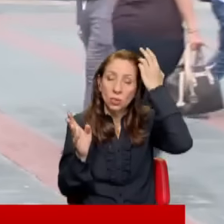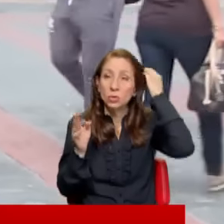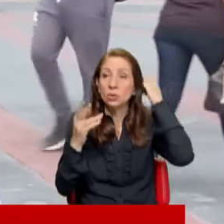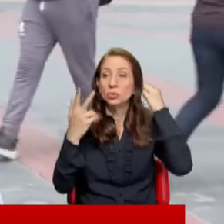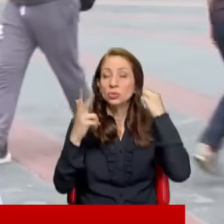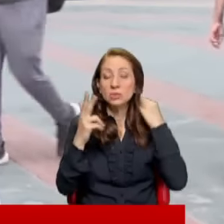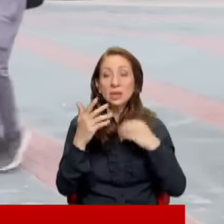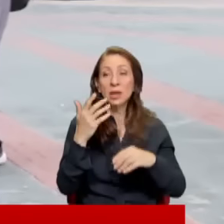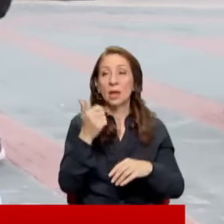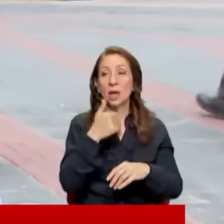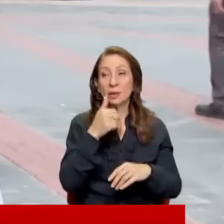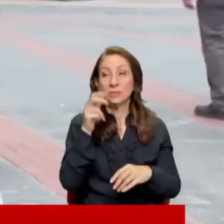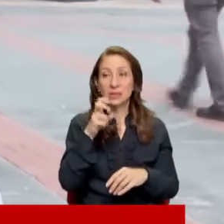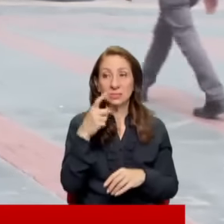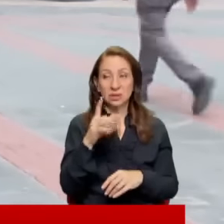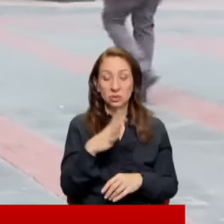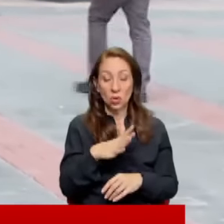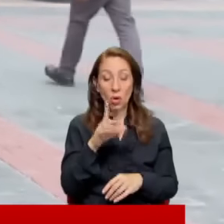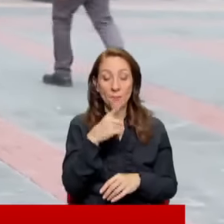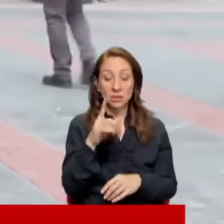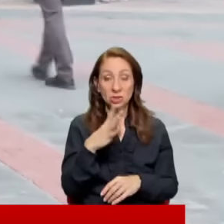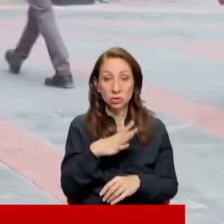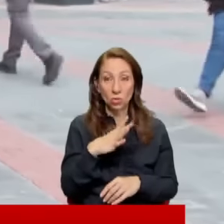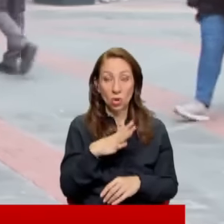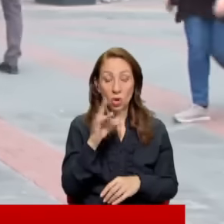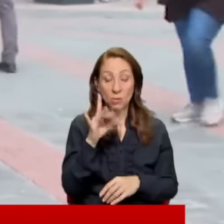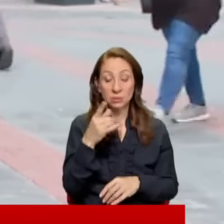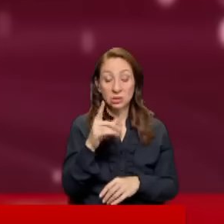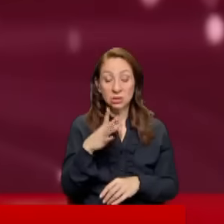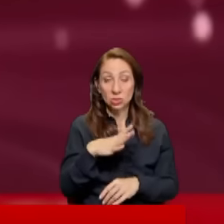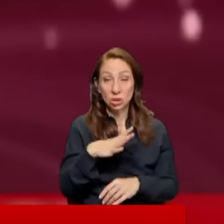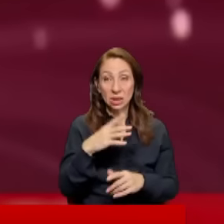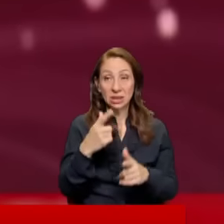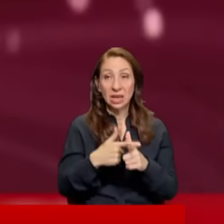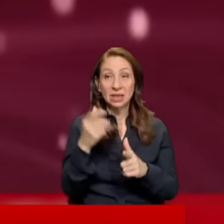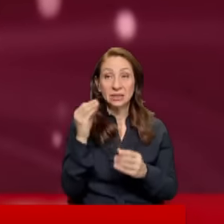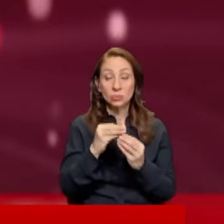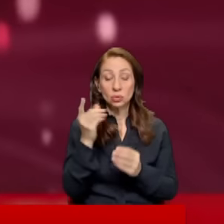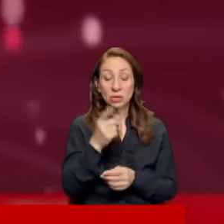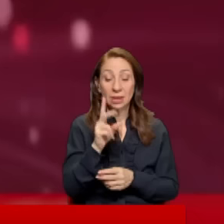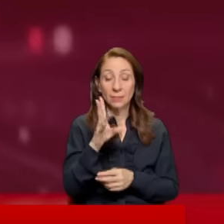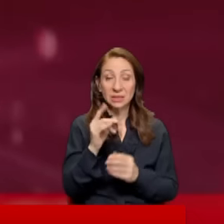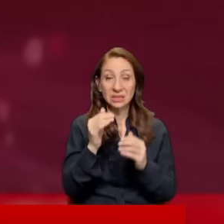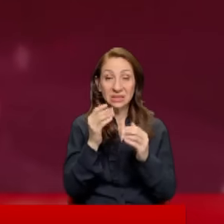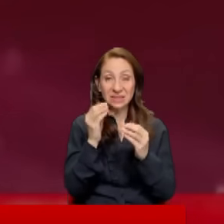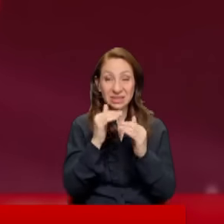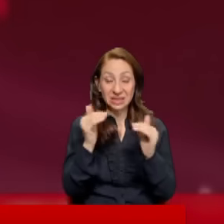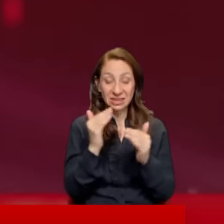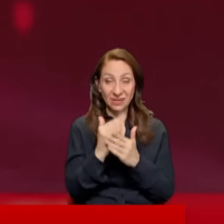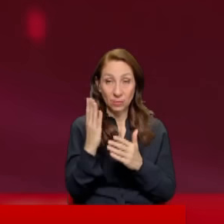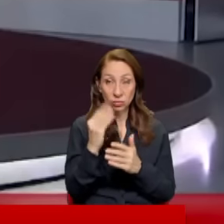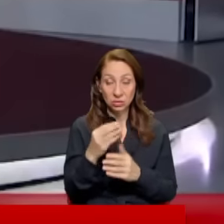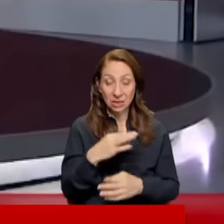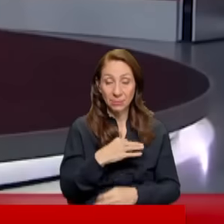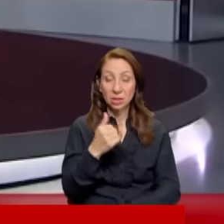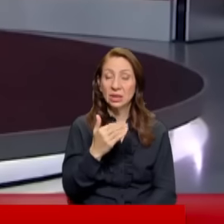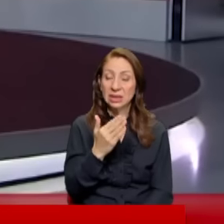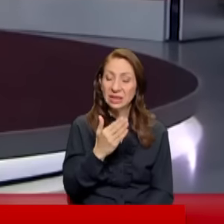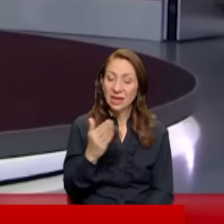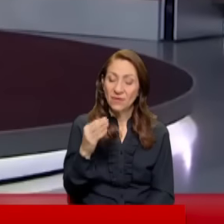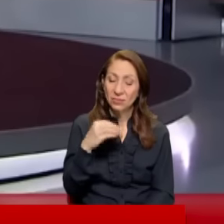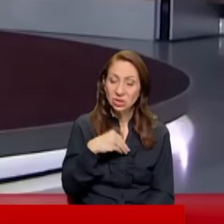3.000 liradan adam 8.000 istiyor 10.000 istiyor 15.000 istiyor K artışlarına % sınırı devam edecek mi sayın bakan devam